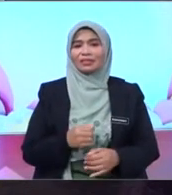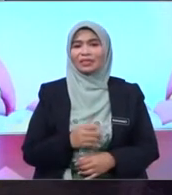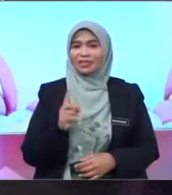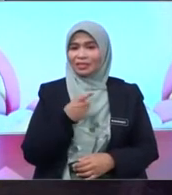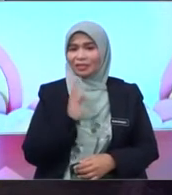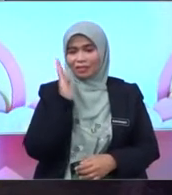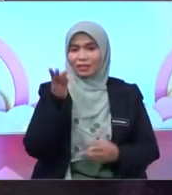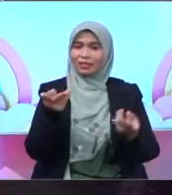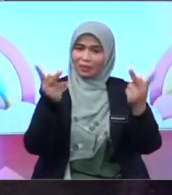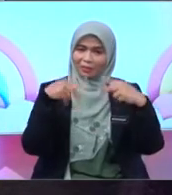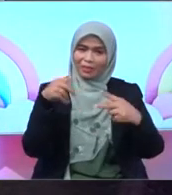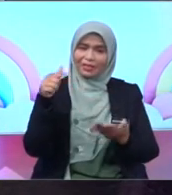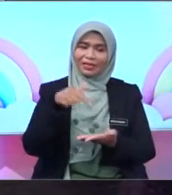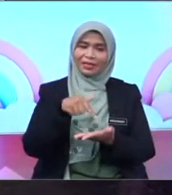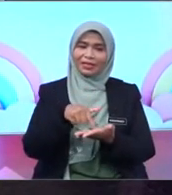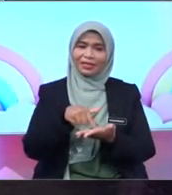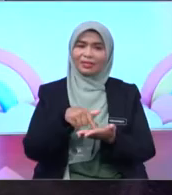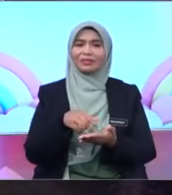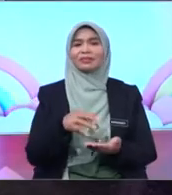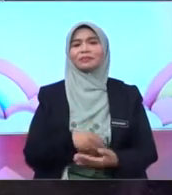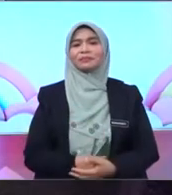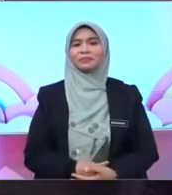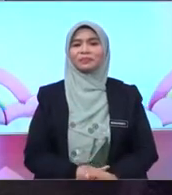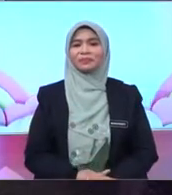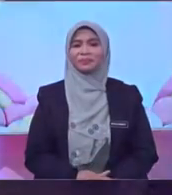semuanya selepas ini hanya di dalam slot mendengar rendah